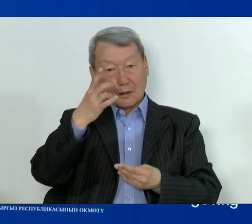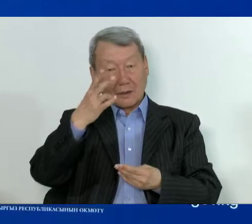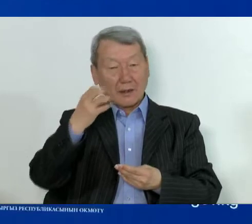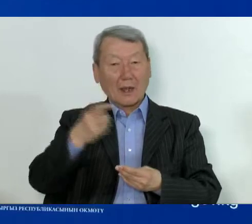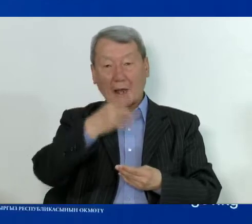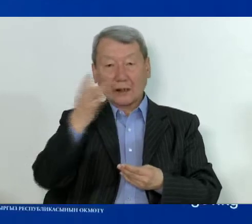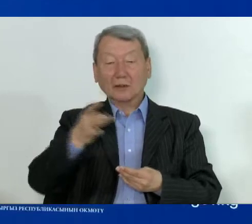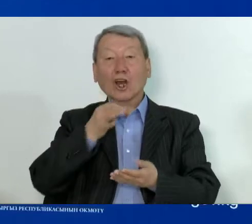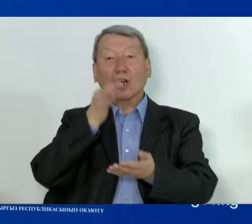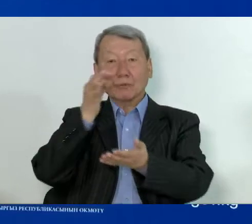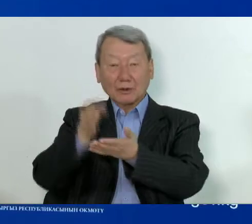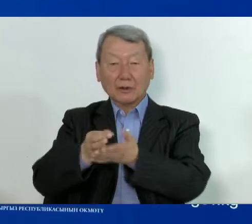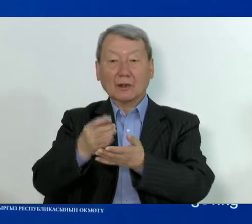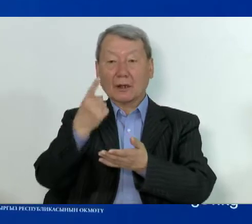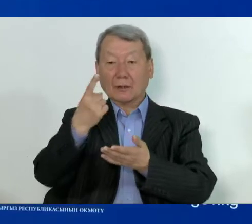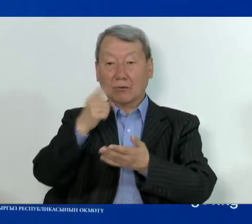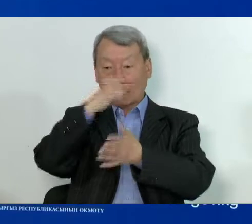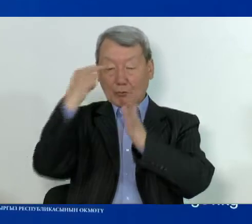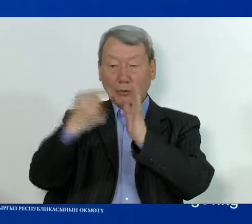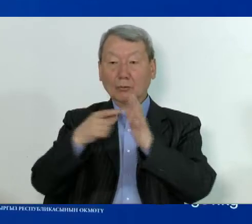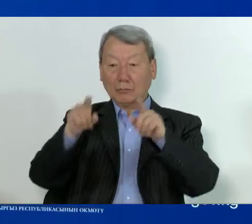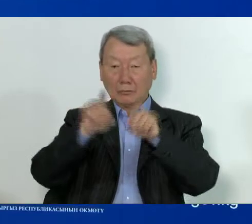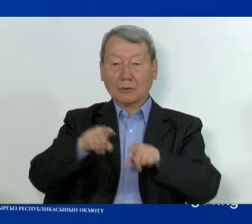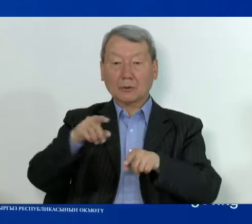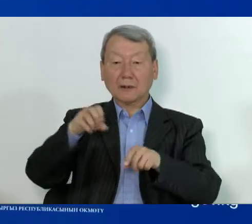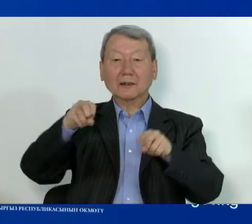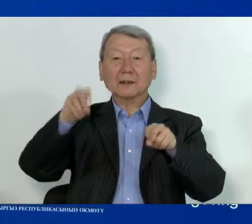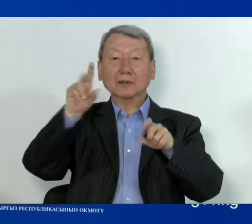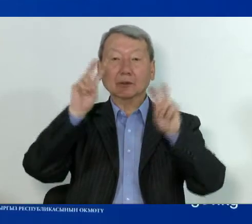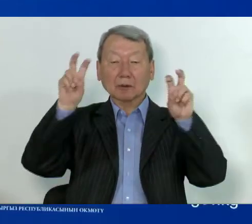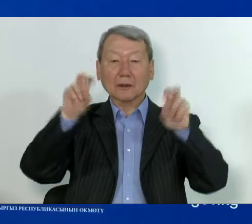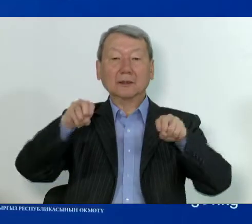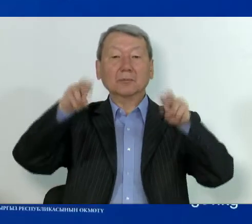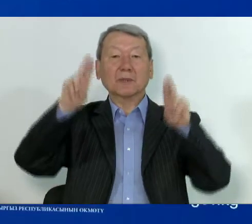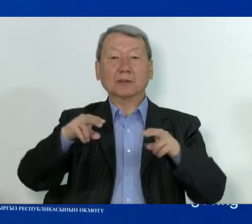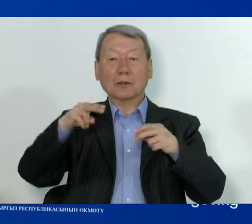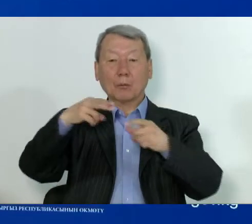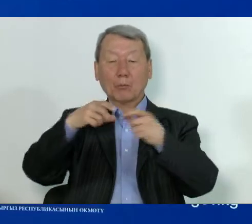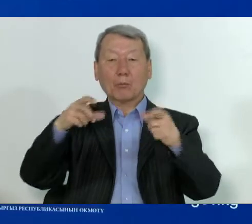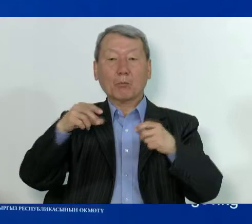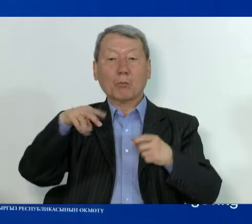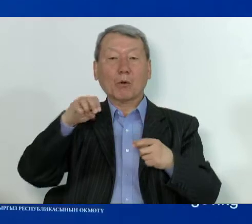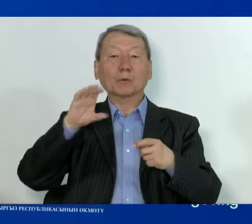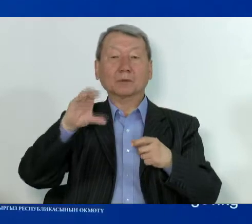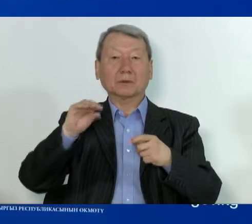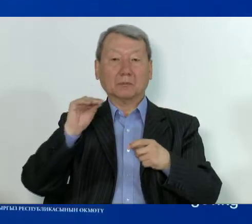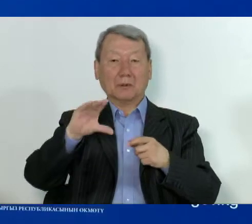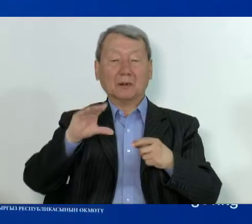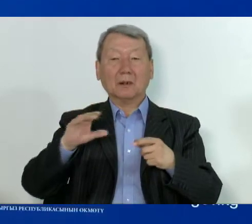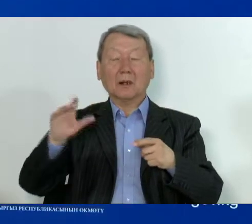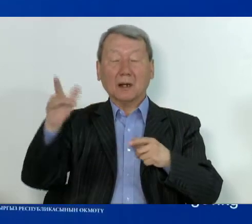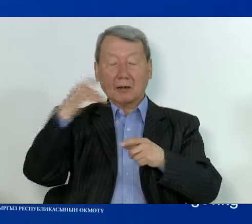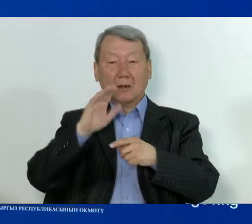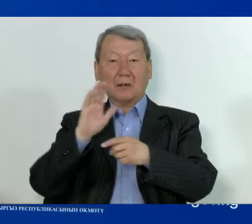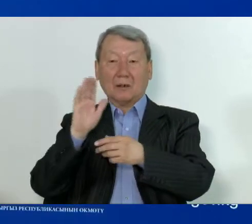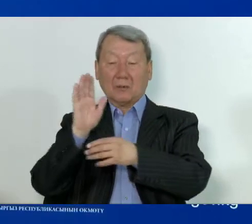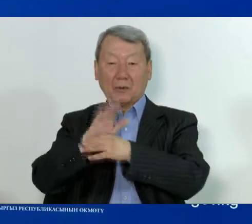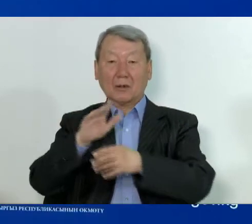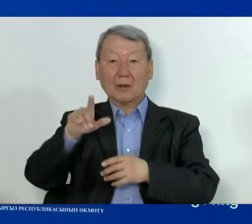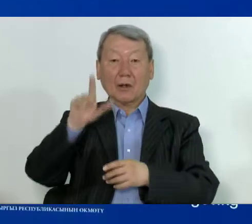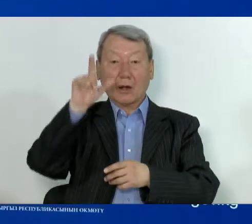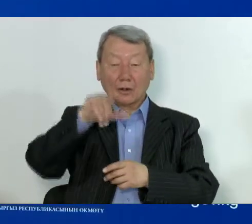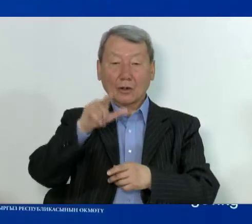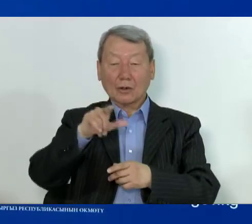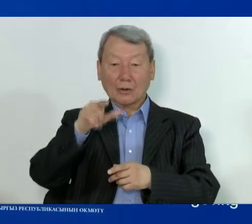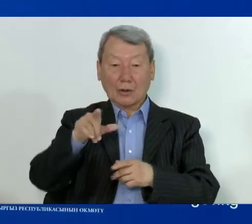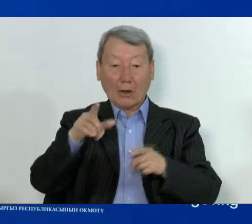не раз мы отвечали на один и тот же вопрос по спецпропускам, а также всех информируем о приказах. Каждому